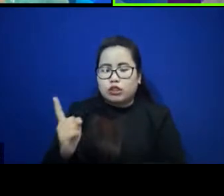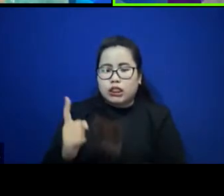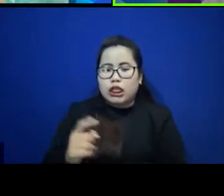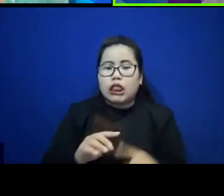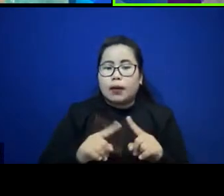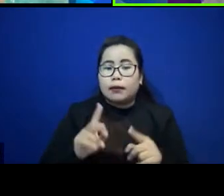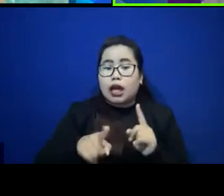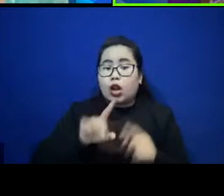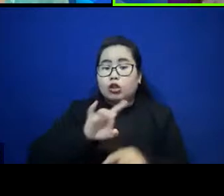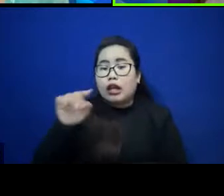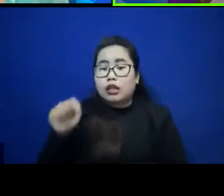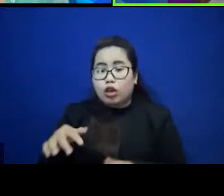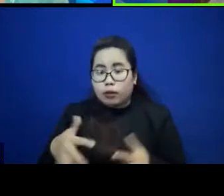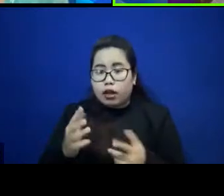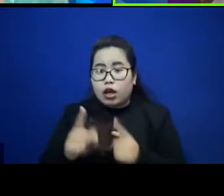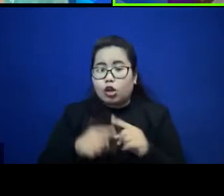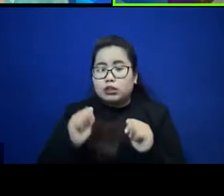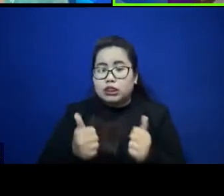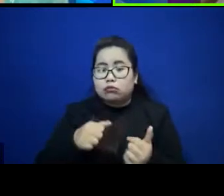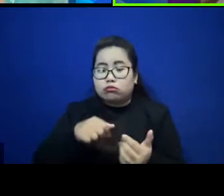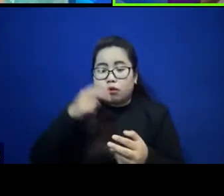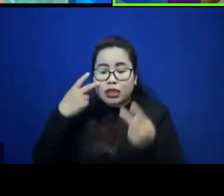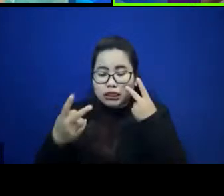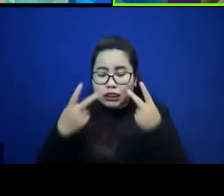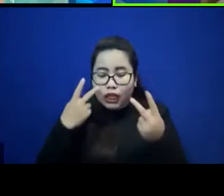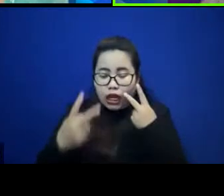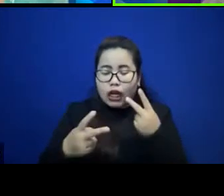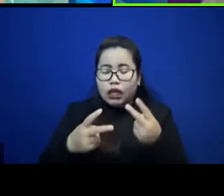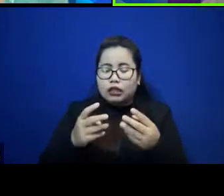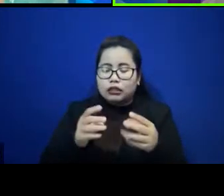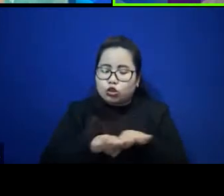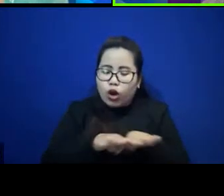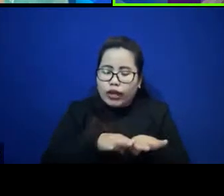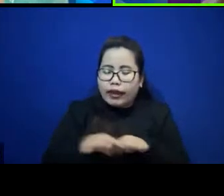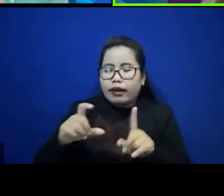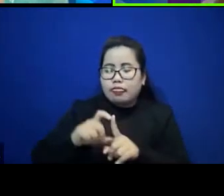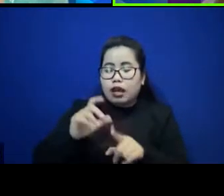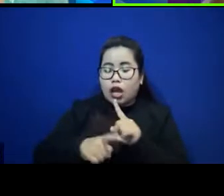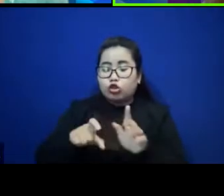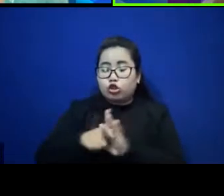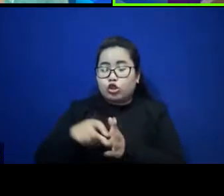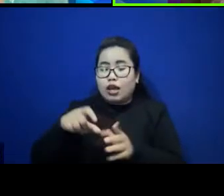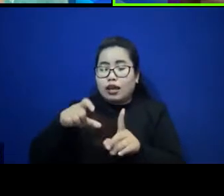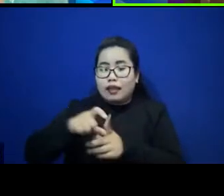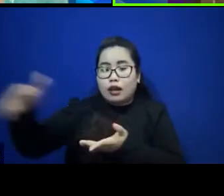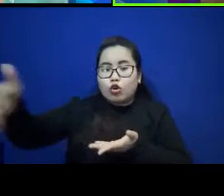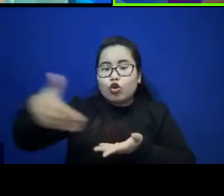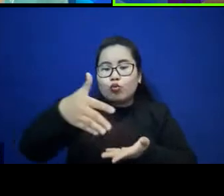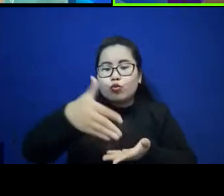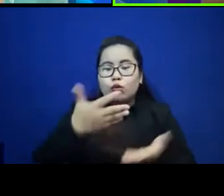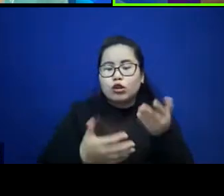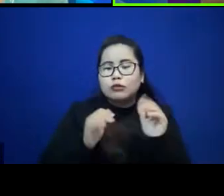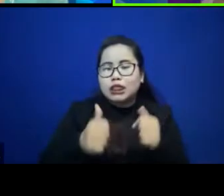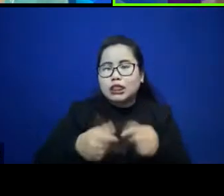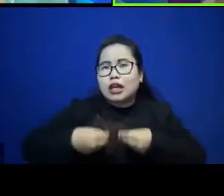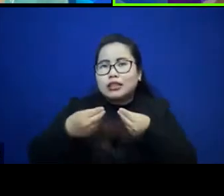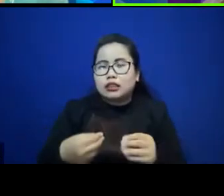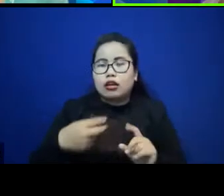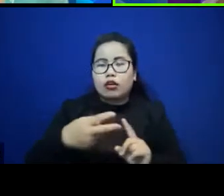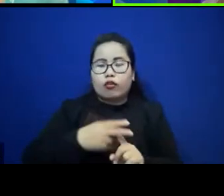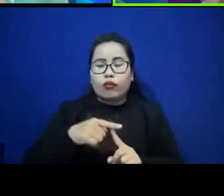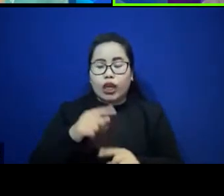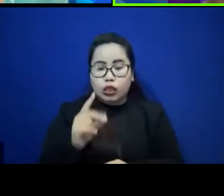daripada itu untuk memastikan kemutakhiran data itu juga memang ketika adat itu dikumpulkan memang kalau bisa diberikan fitur juga untuk